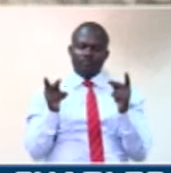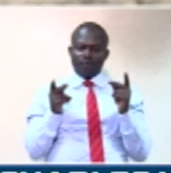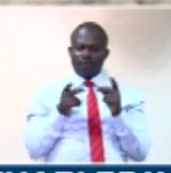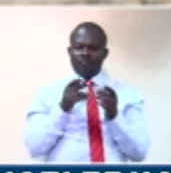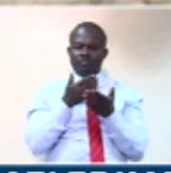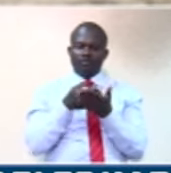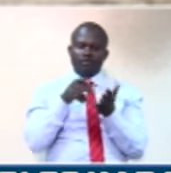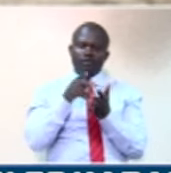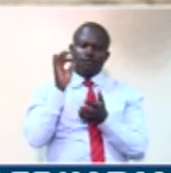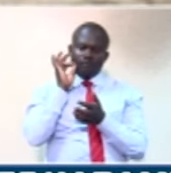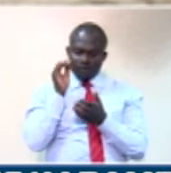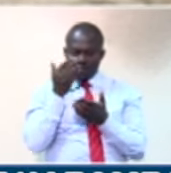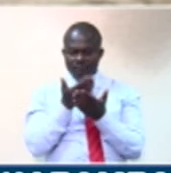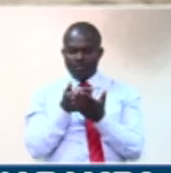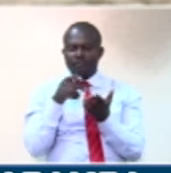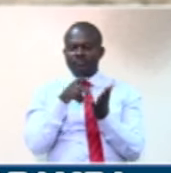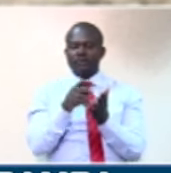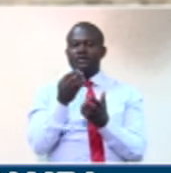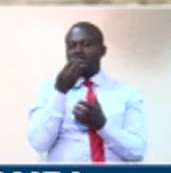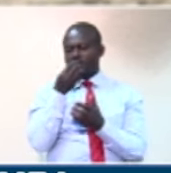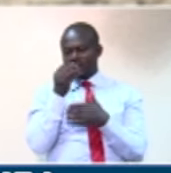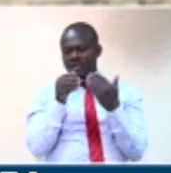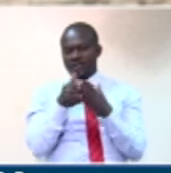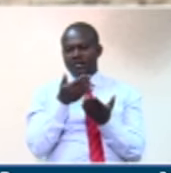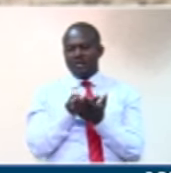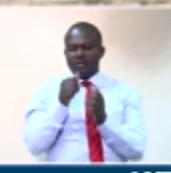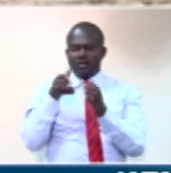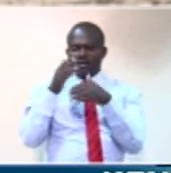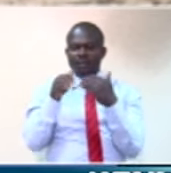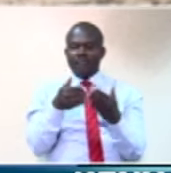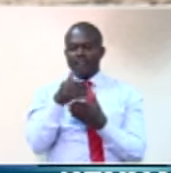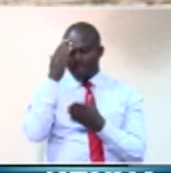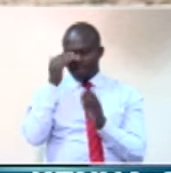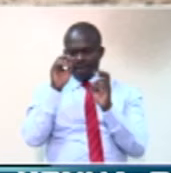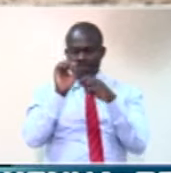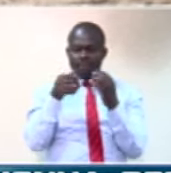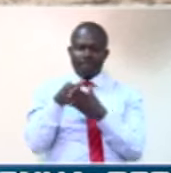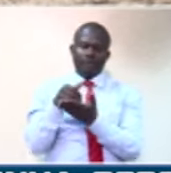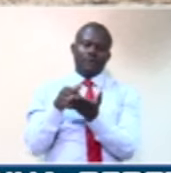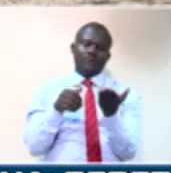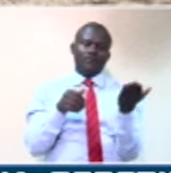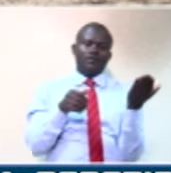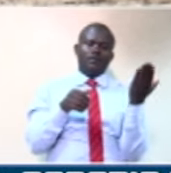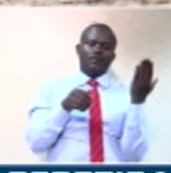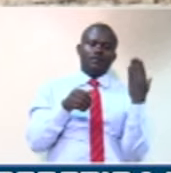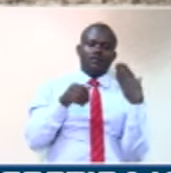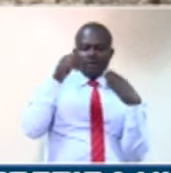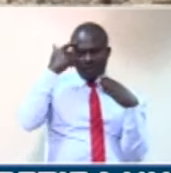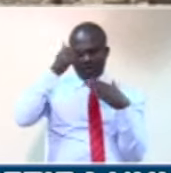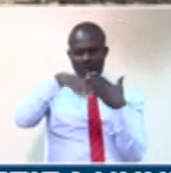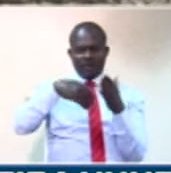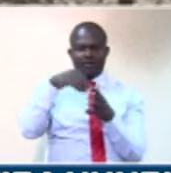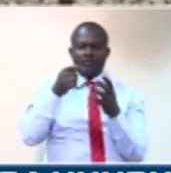kugura imbuto, azasabwa kugura ibiryo, azasabwa gukurikirana, gufata risike mbese y'umworozi afata. Kuri bo ni